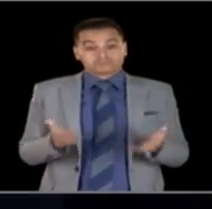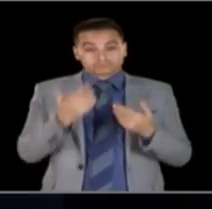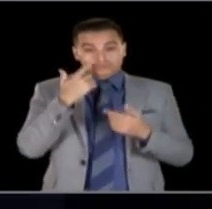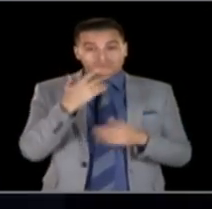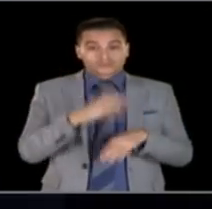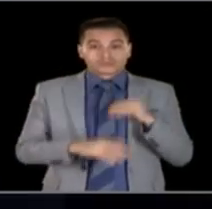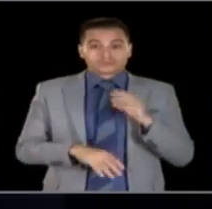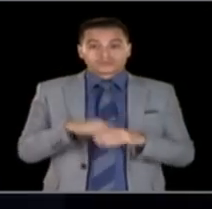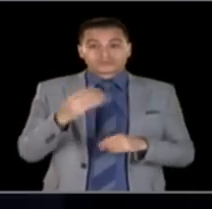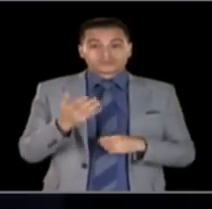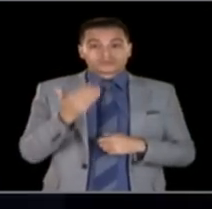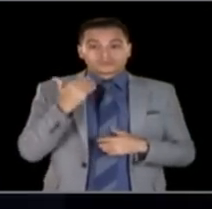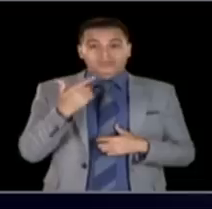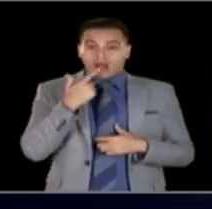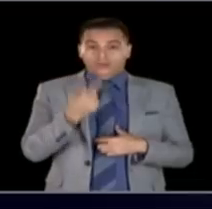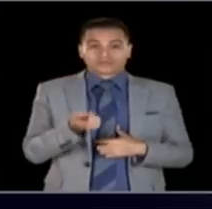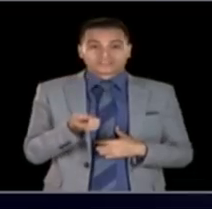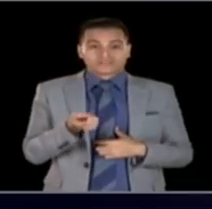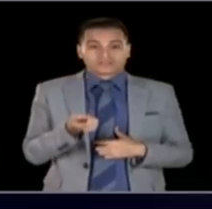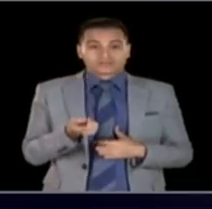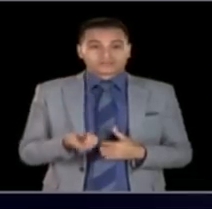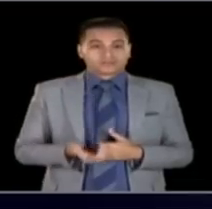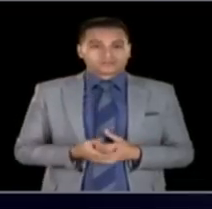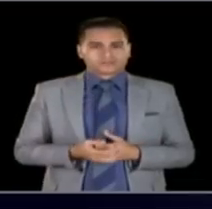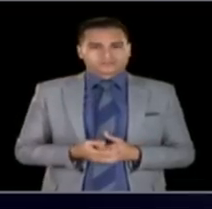مهتاب إجابتك. هقول صفر.